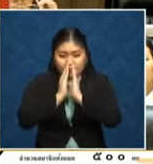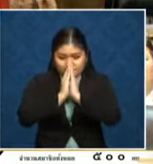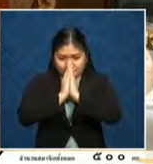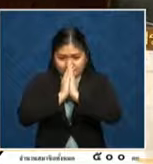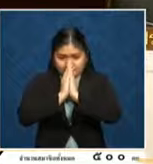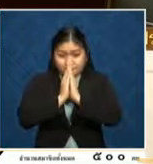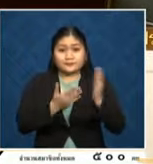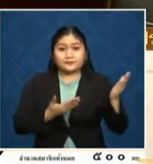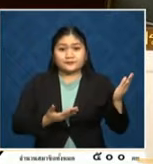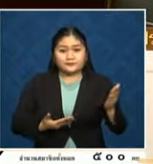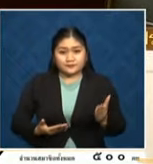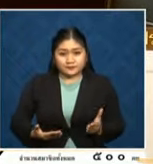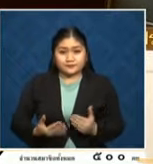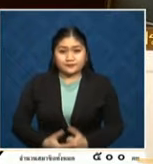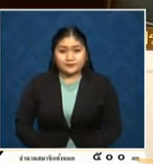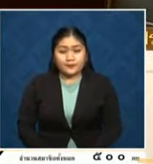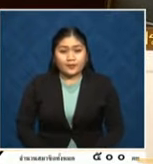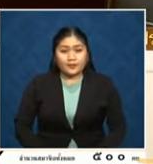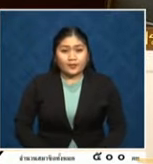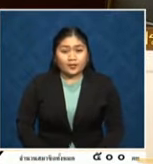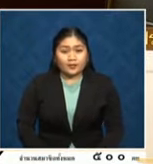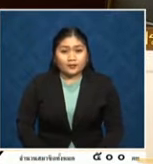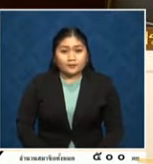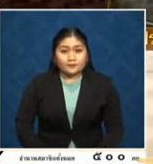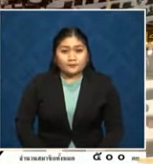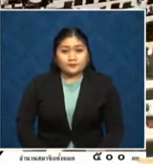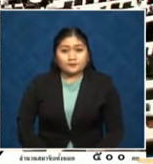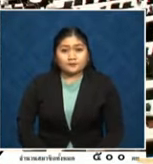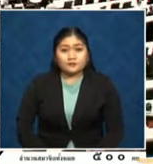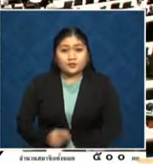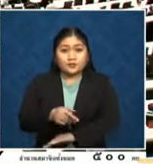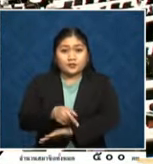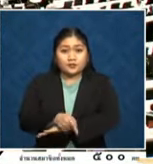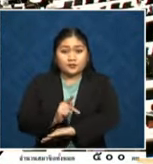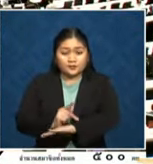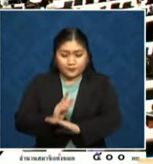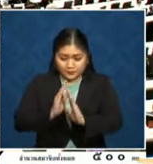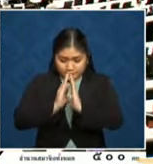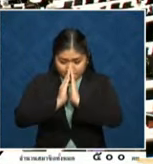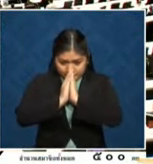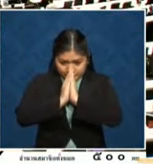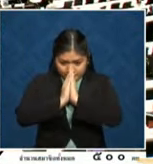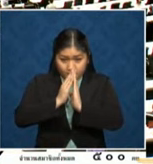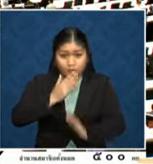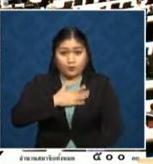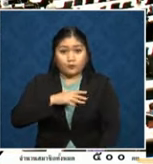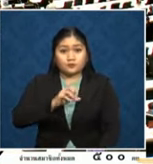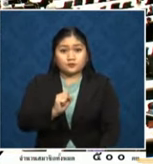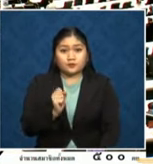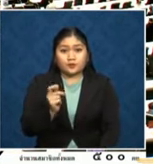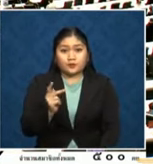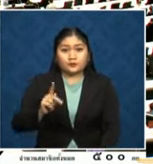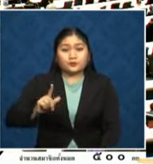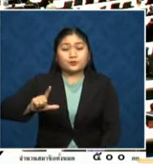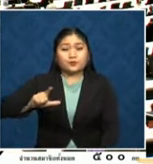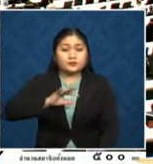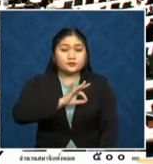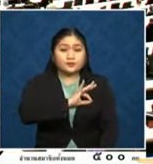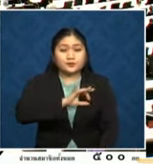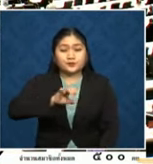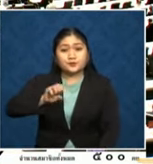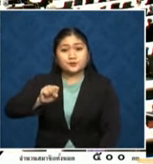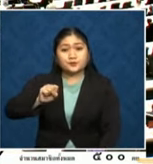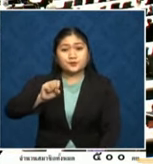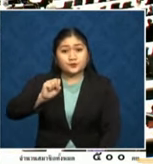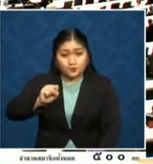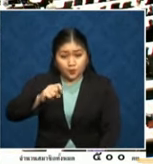ชิญท่านสกลสุนทรวานิชกิจครับ เรียนท่านประธานสภาผู้แทนราษฎรที่เคารพผมสกลสุนทรวานิชกิจสมาชิกสภาผู้แทนราษ